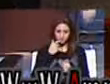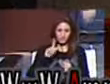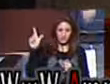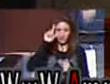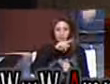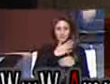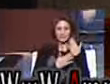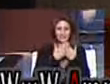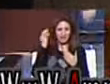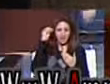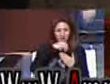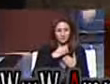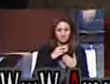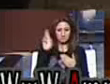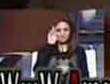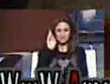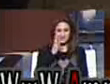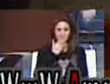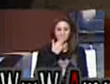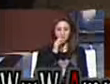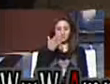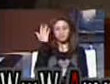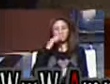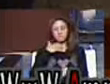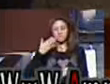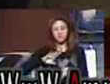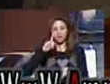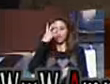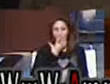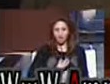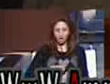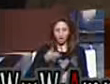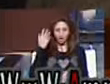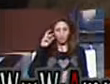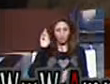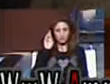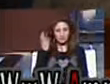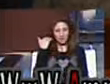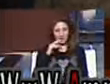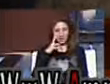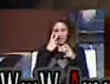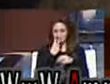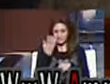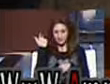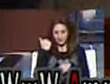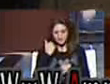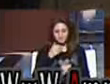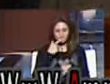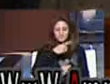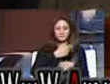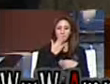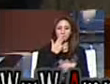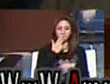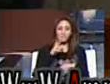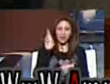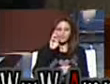البابا توادروس الثاني. نحن نترحم على البابا شنودة ودوره الوطني التاريخي المعروف، ونتمنى لقداسة البابا الجديد أن